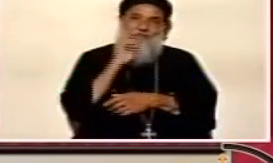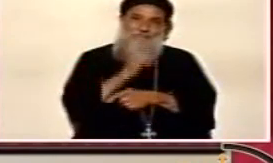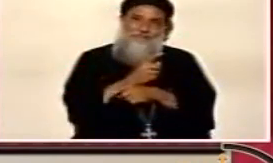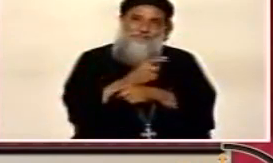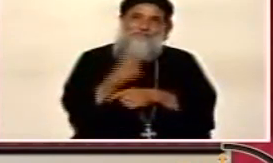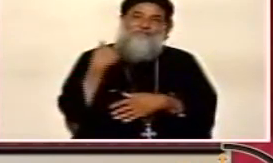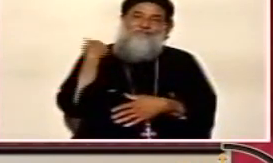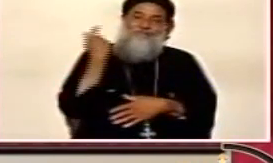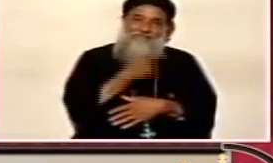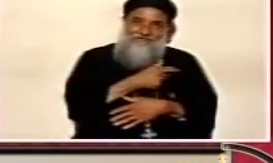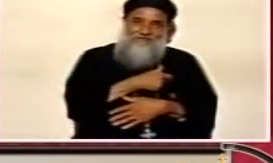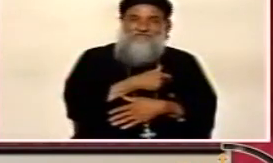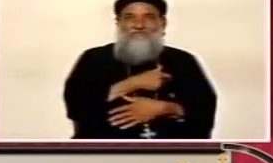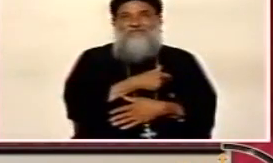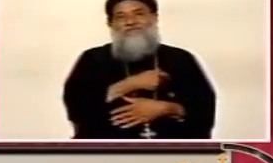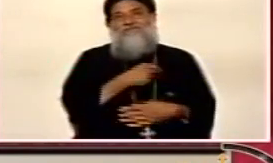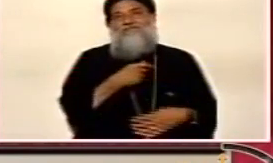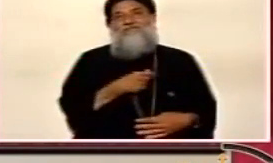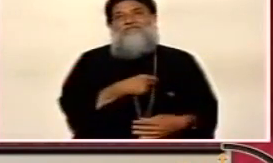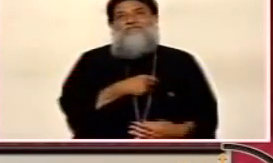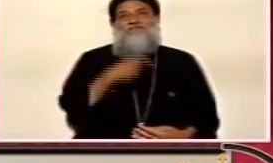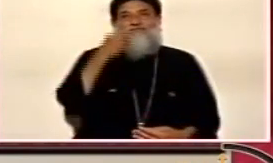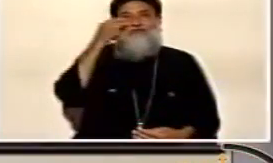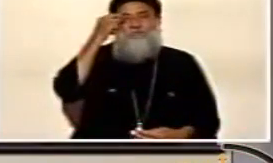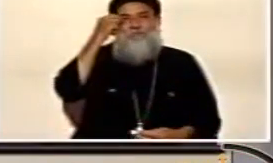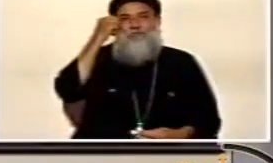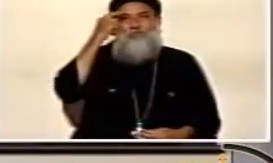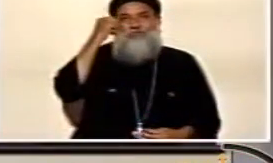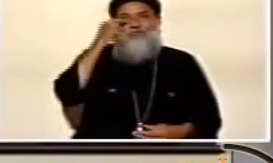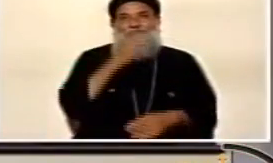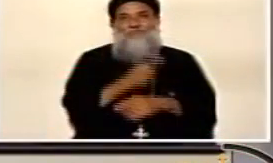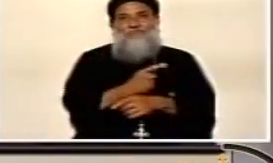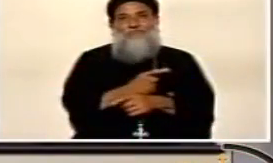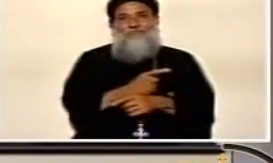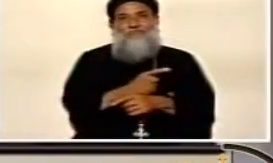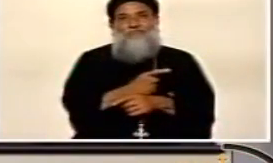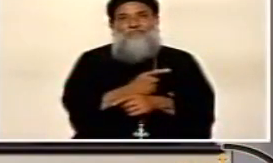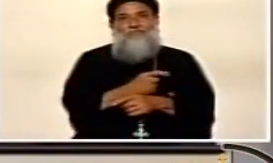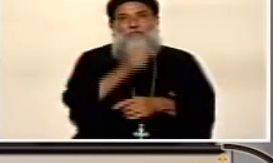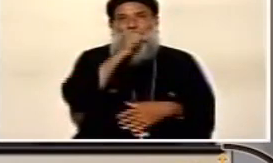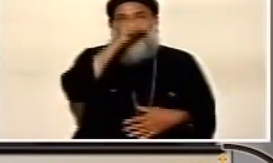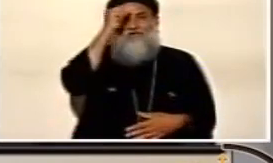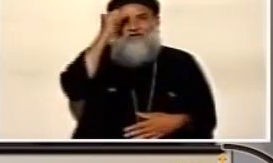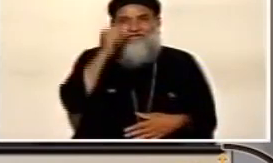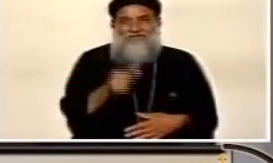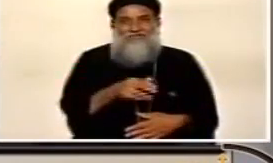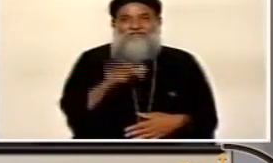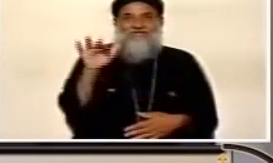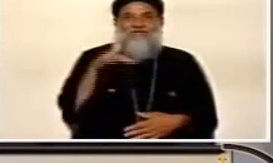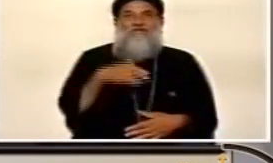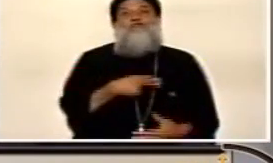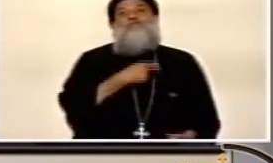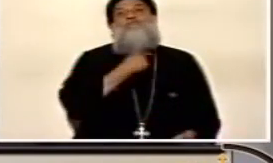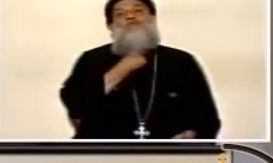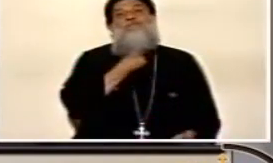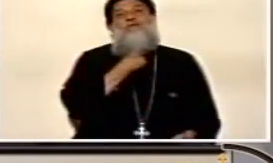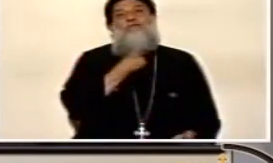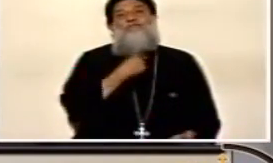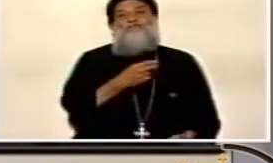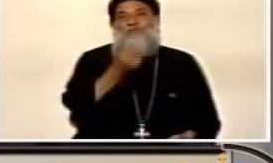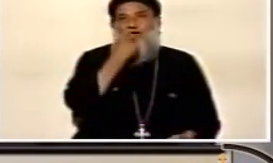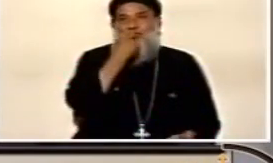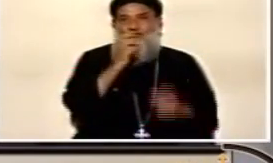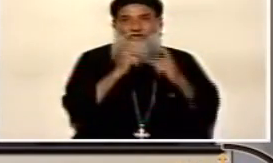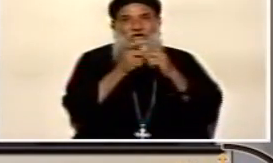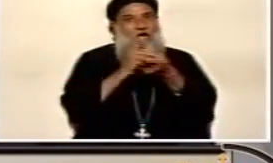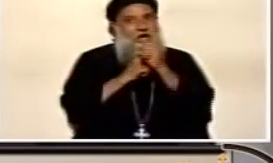عيد القديسين بطرس وبولس، عيد الرسل. أيوه. على فكرة سيدنا هو العيد جاي يوم جمعة السنة دي، ففي ناس فاكرة أن يوم الجمعة هيبقى